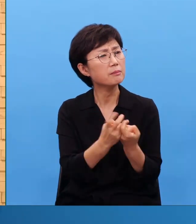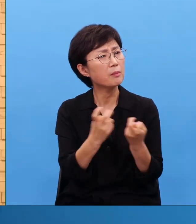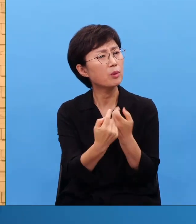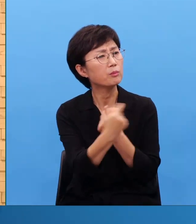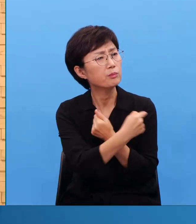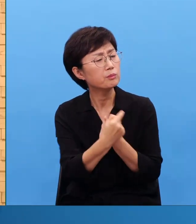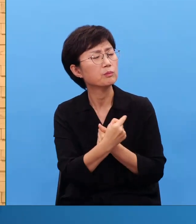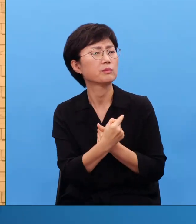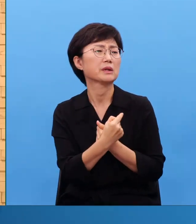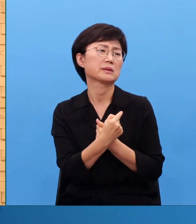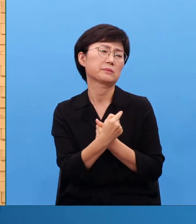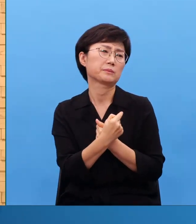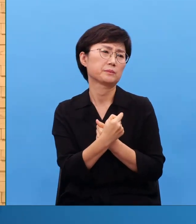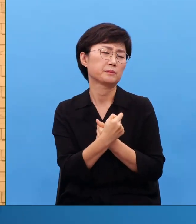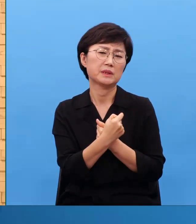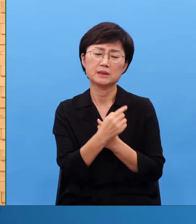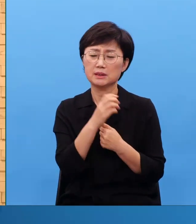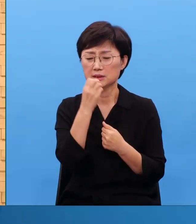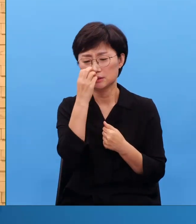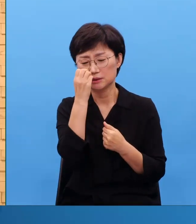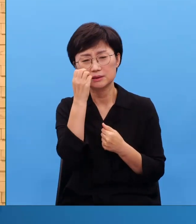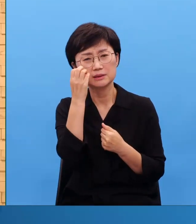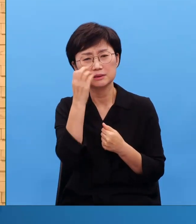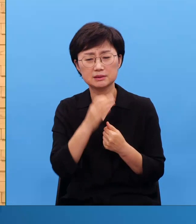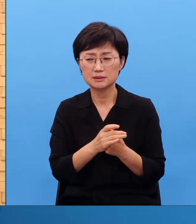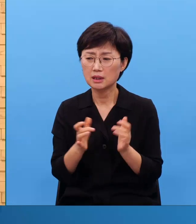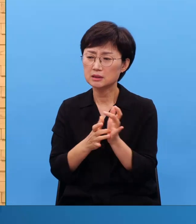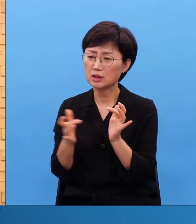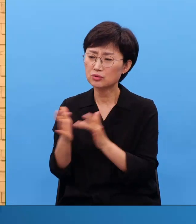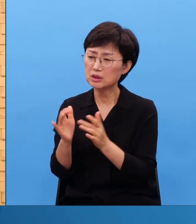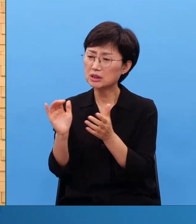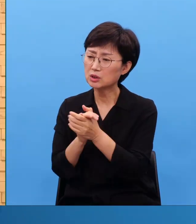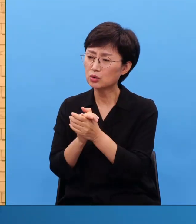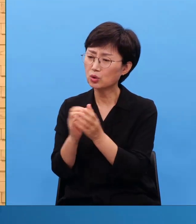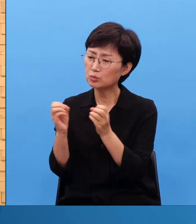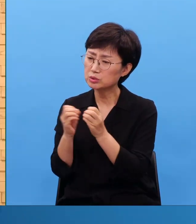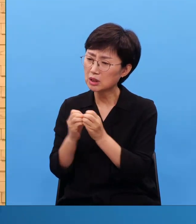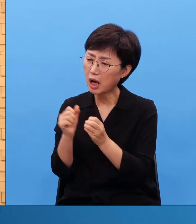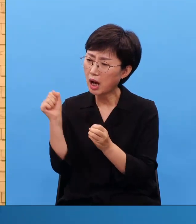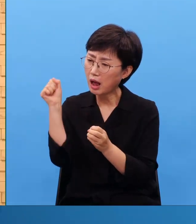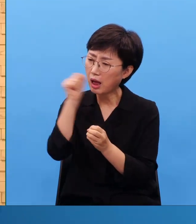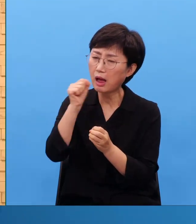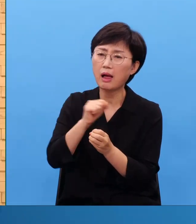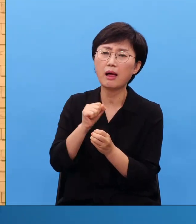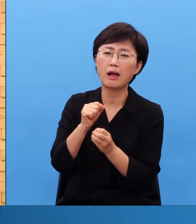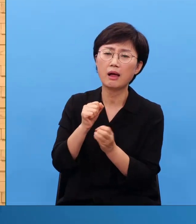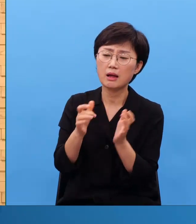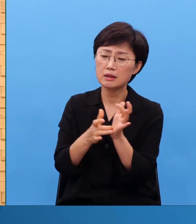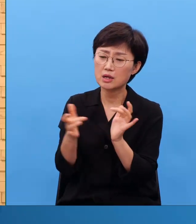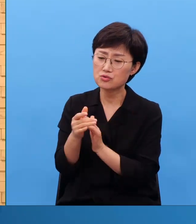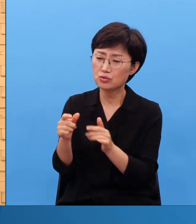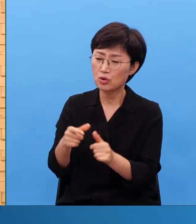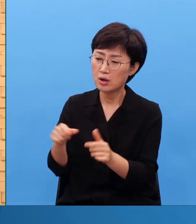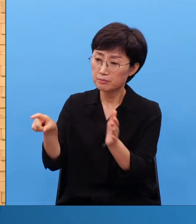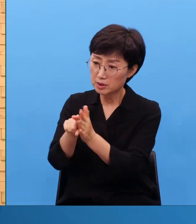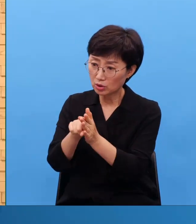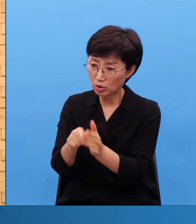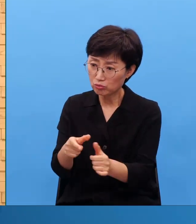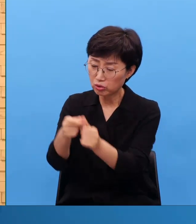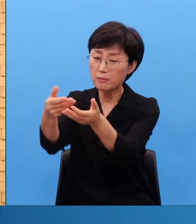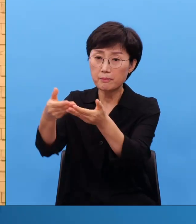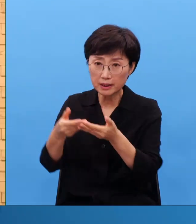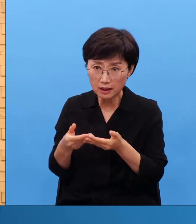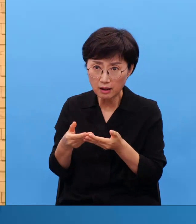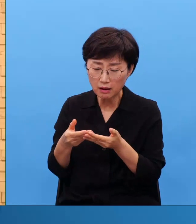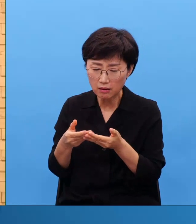they didn't teach me about this. They were 그 teaching me 예수님은 about the 구원받아 earthly 안 받은 things. 거. And so that's what we 그럼 learned. 다행이지. 예수 믿으면 구원받아. And you learn that you'll receive 나 salvation